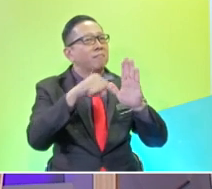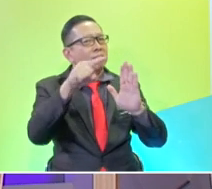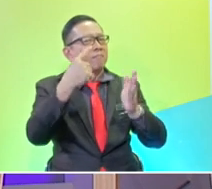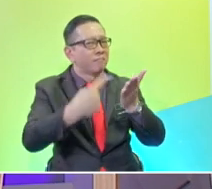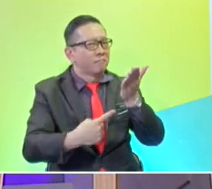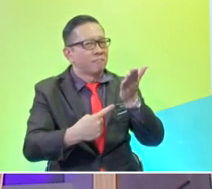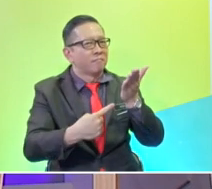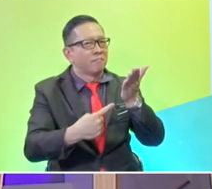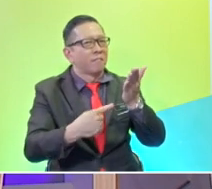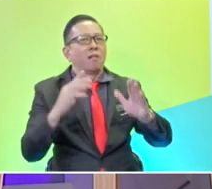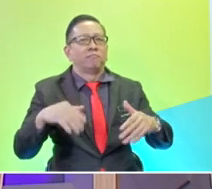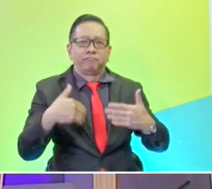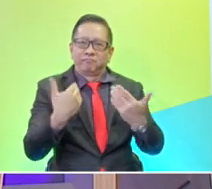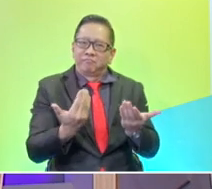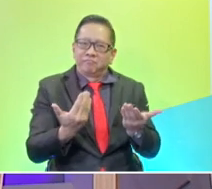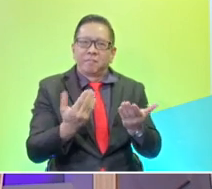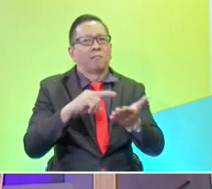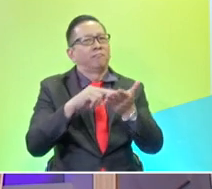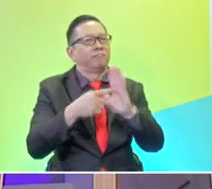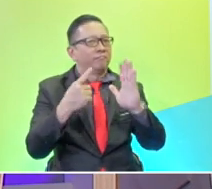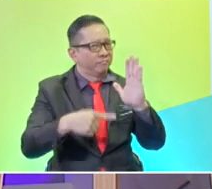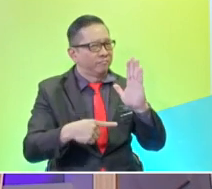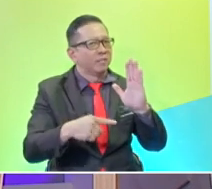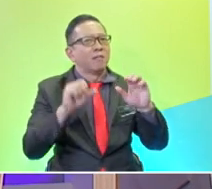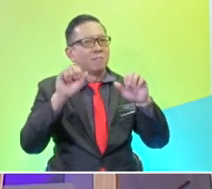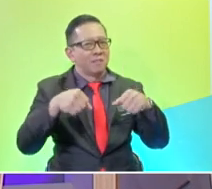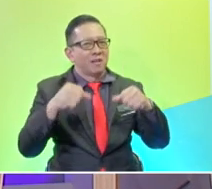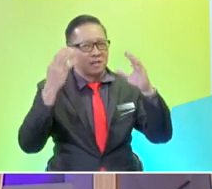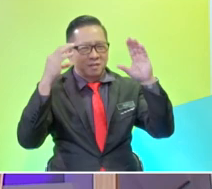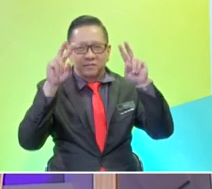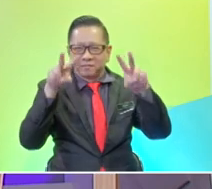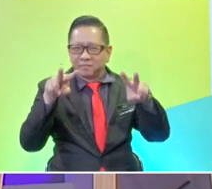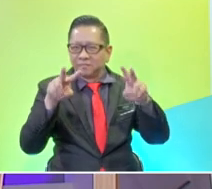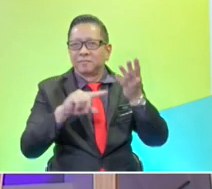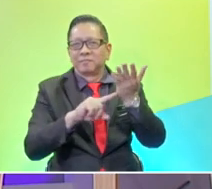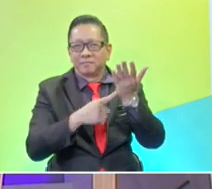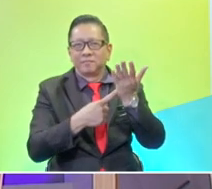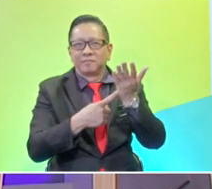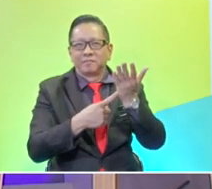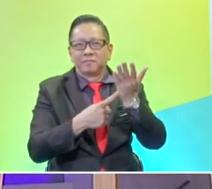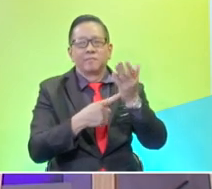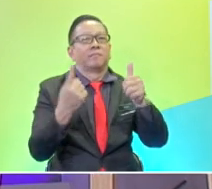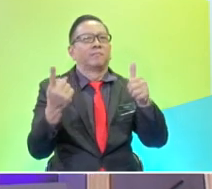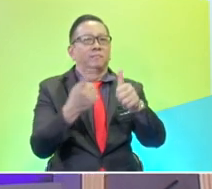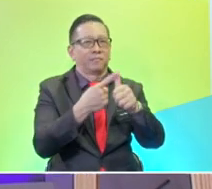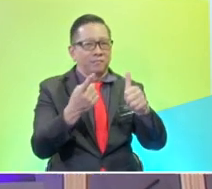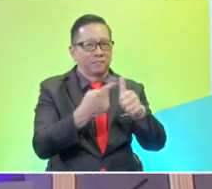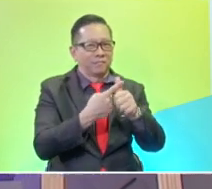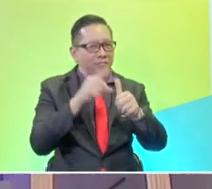apa macam-macam dulu oke boleh Oke kita tengok simbol yang pertama Oke